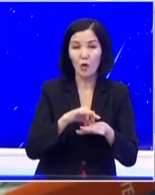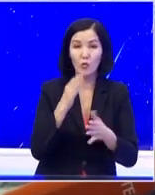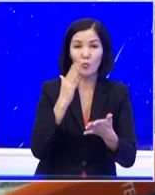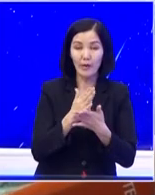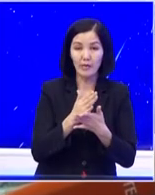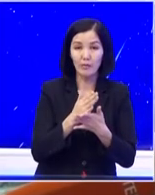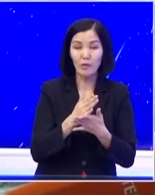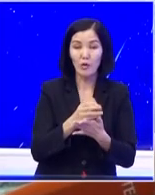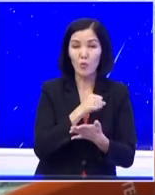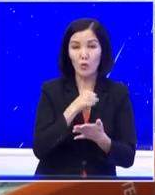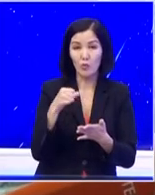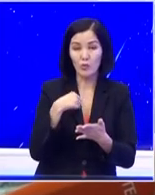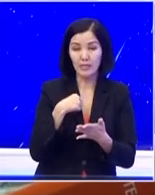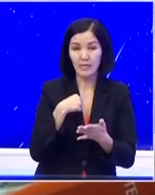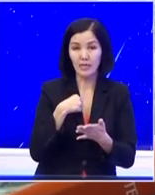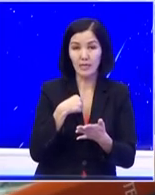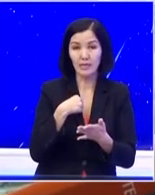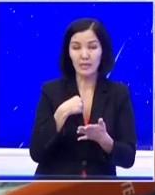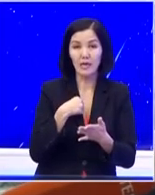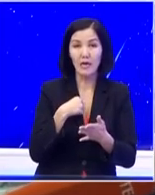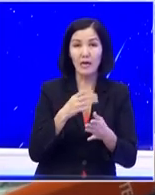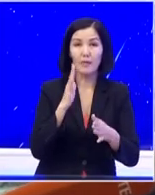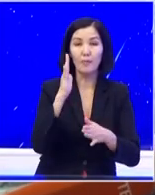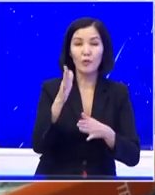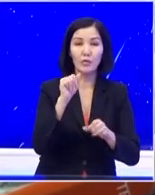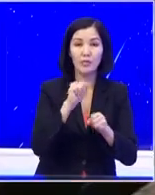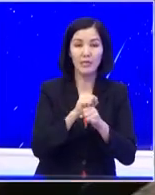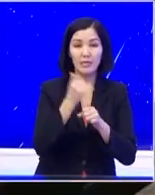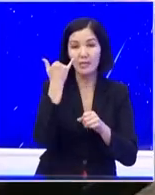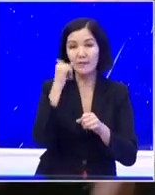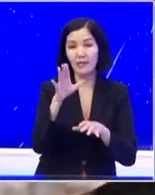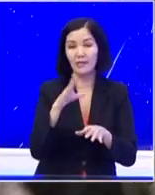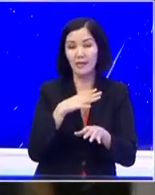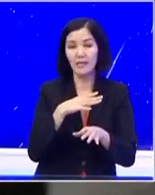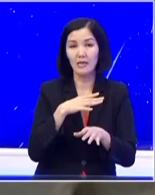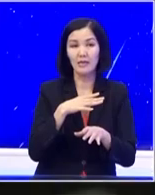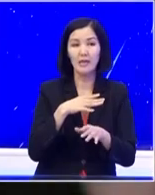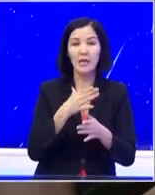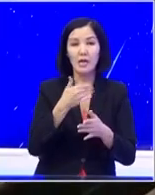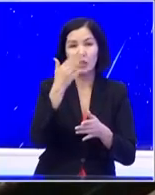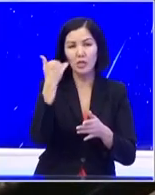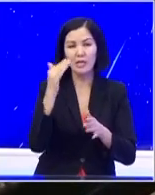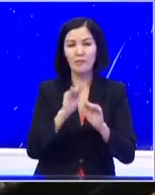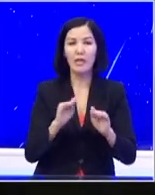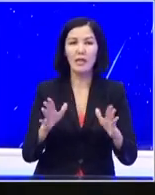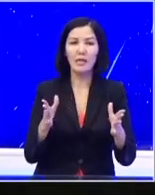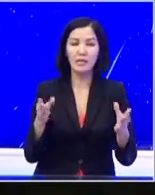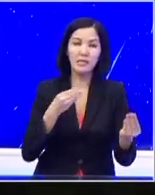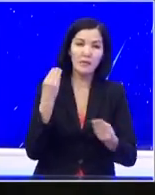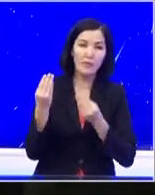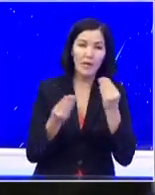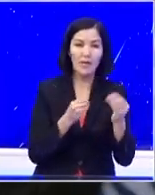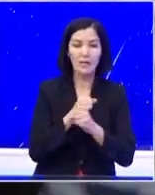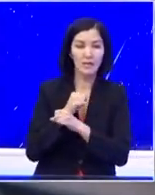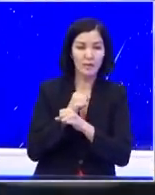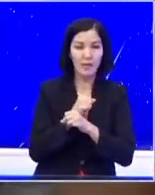өз тұрғысында алдағы тұрған станциядағы диспетчерге хабарлама береді. Жаз келді, оқушылардың демалысы басталды. Жолда балашаға